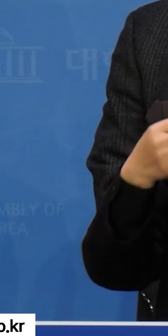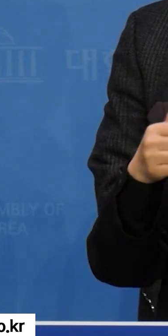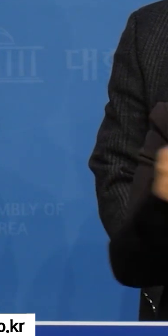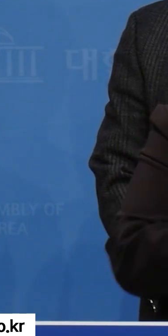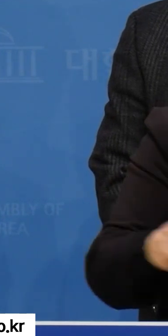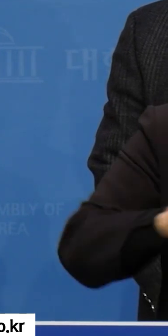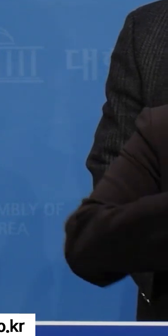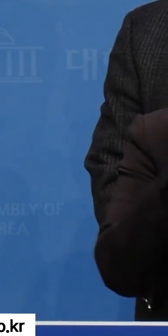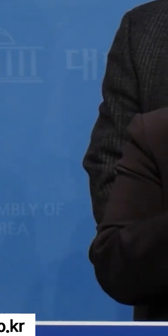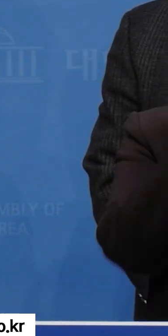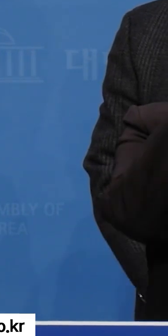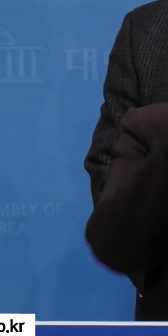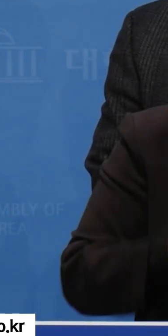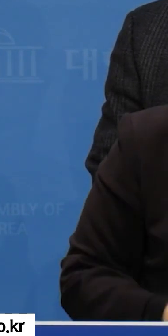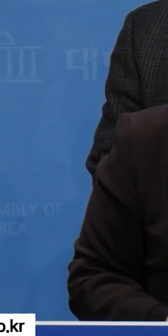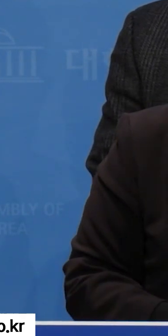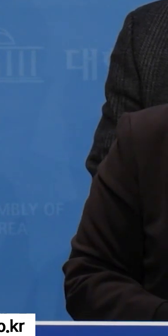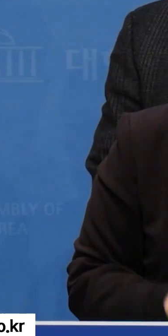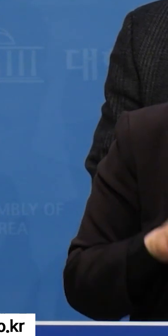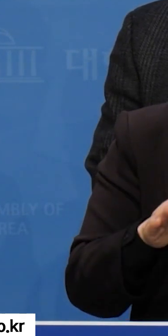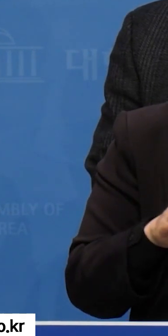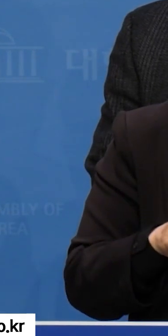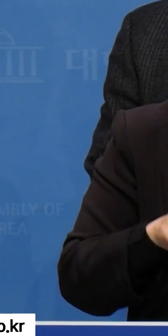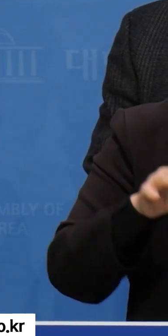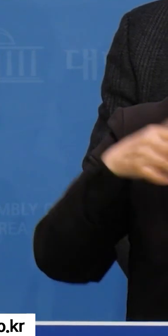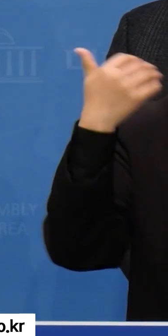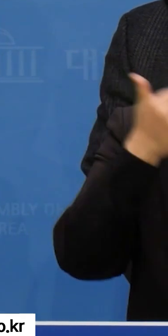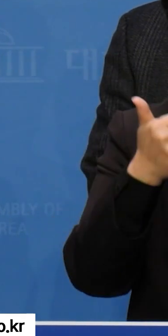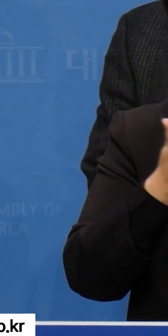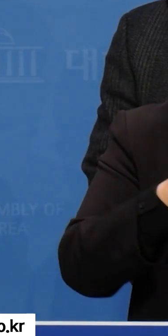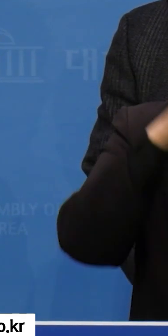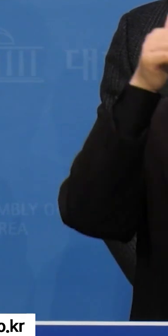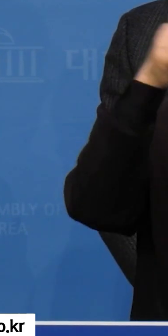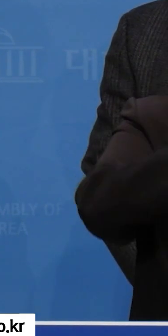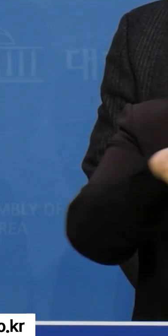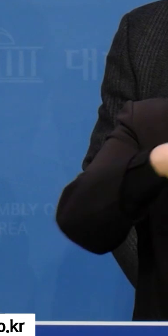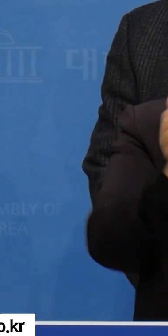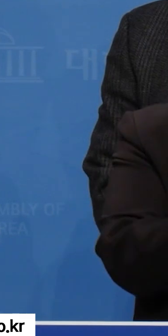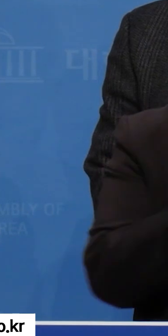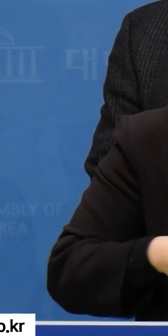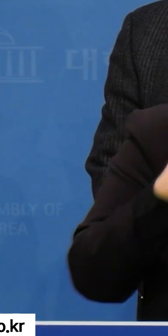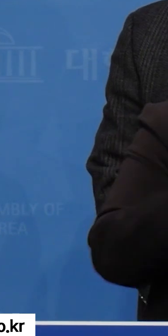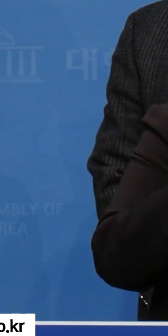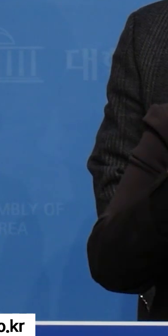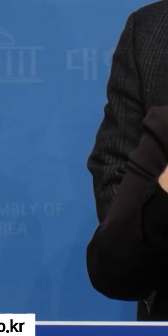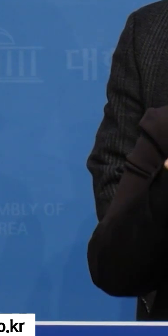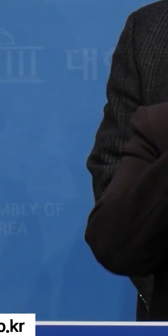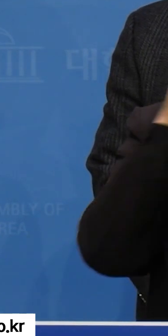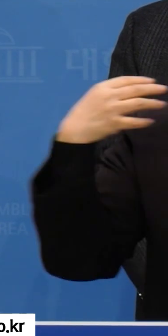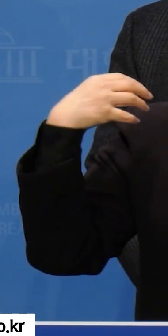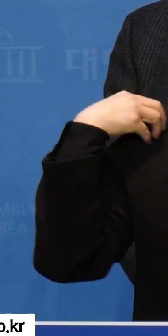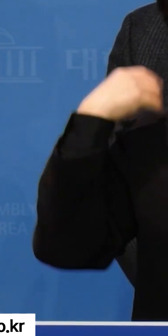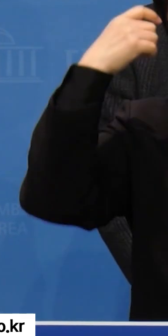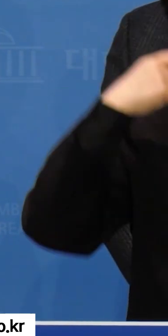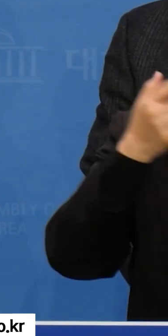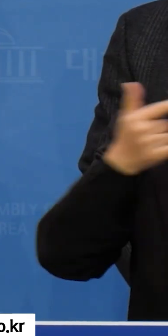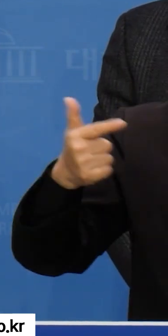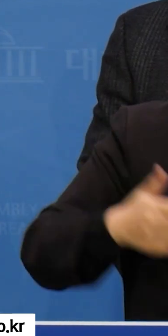청년담론위원회에서도 활동하고 있습니다. 이번에 총선 기획단의 일원으로 합류하게 되어 책임감이